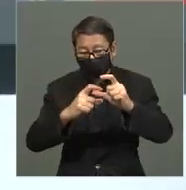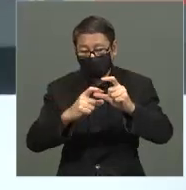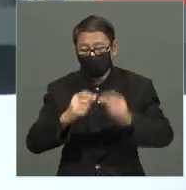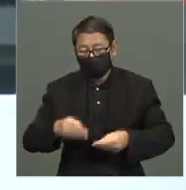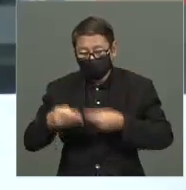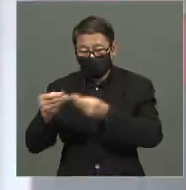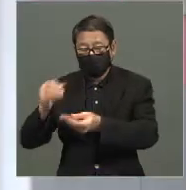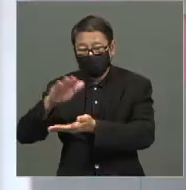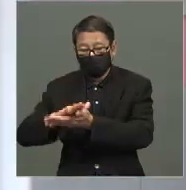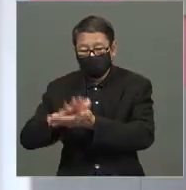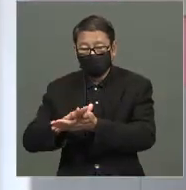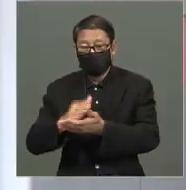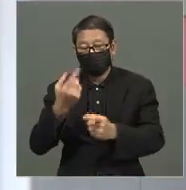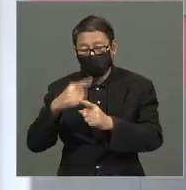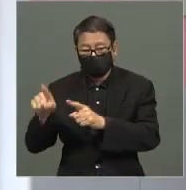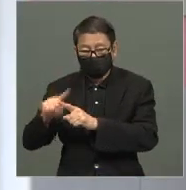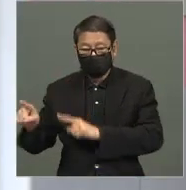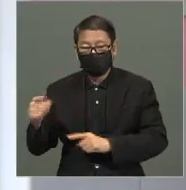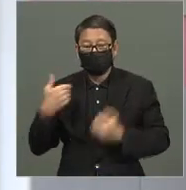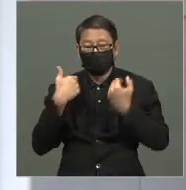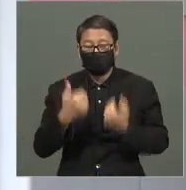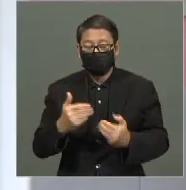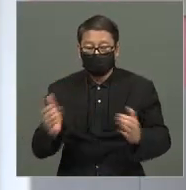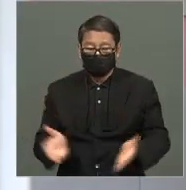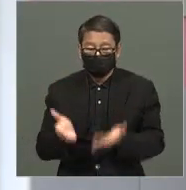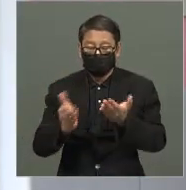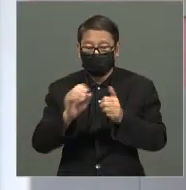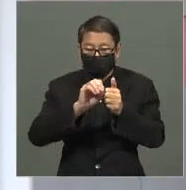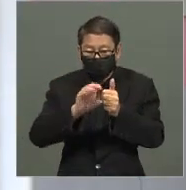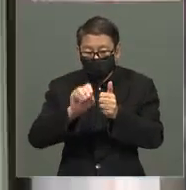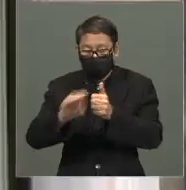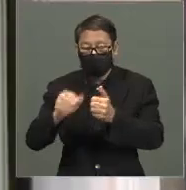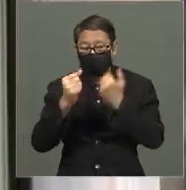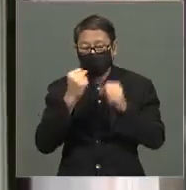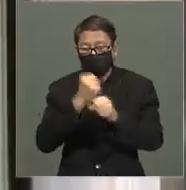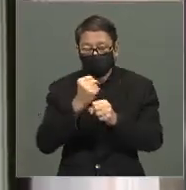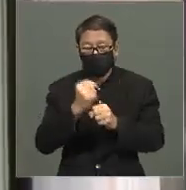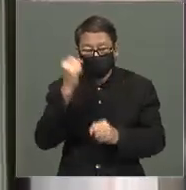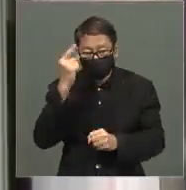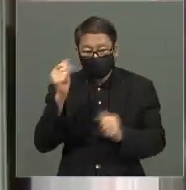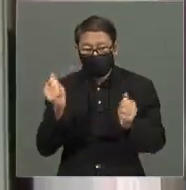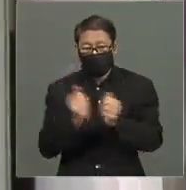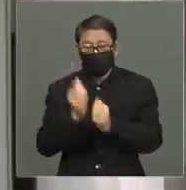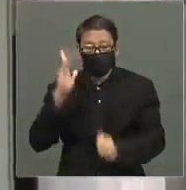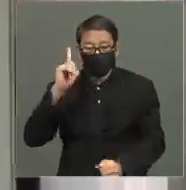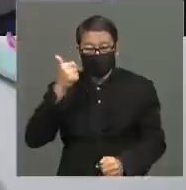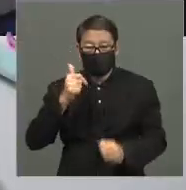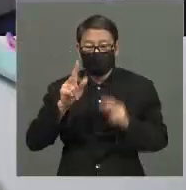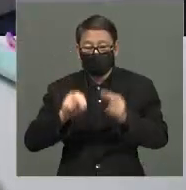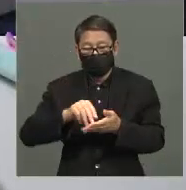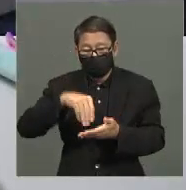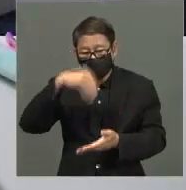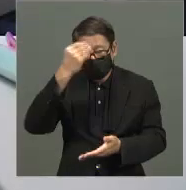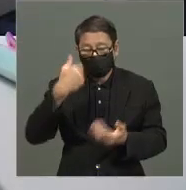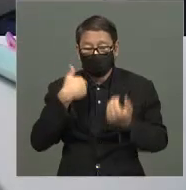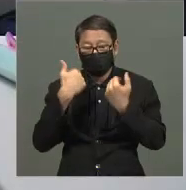ร์ให้กับโรงเรียนและสถาบันการศึกษาพร้อมทั้งส่งเสริมความรู้สร้างความเข้าใจให้กับผู้ปกครองและเด็กนักเรียนภายในโรงเรียน